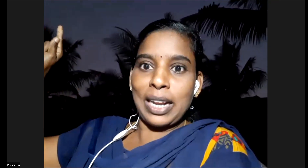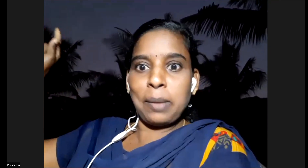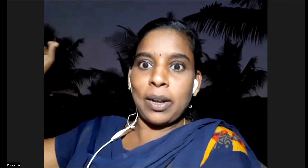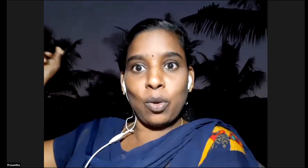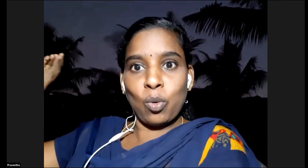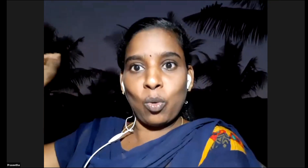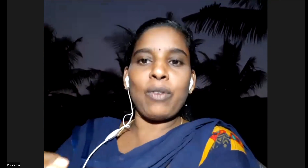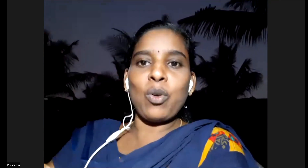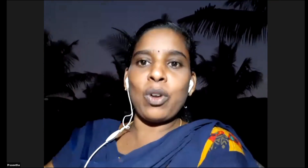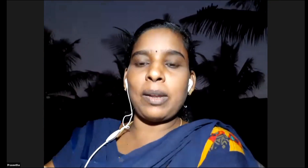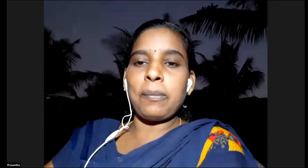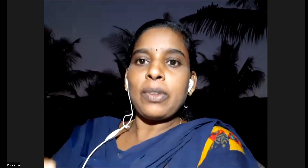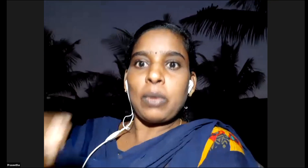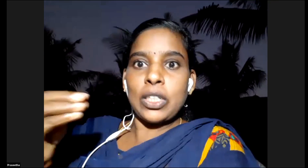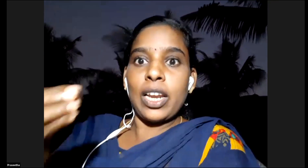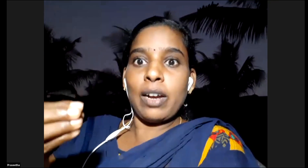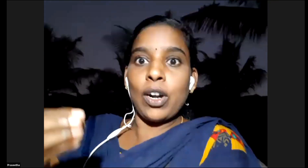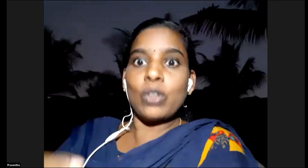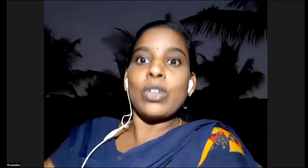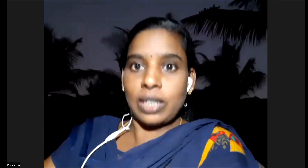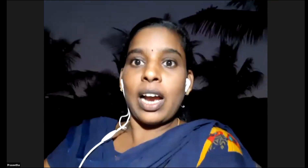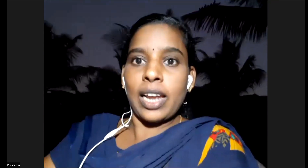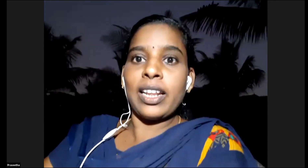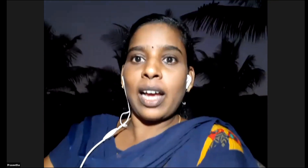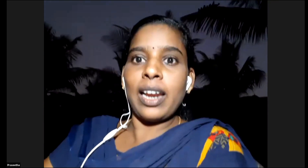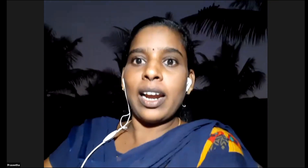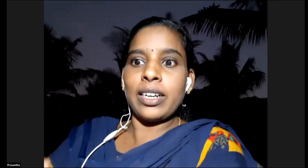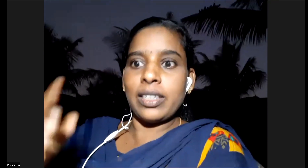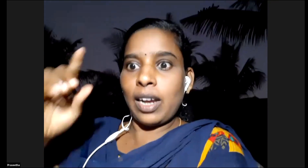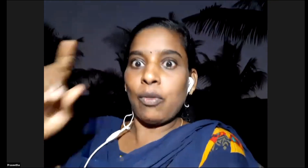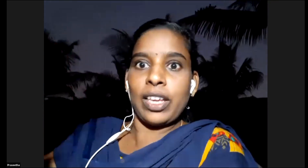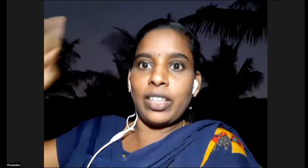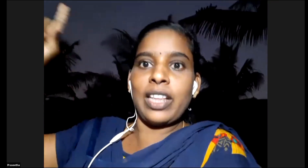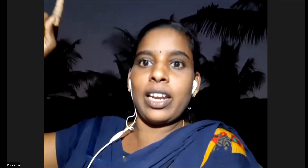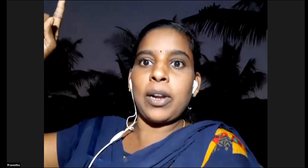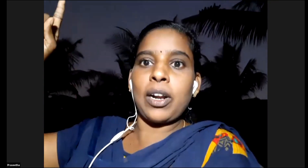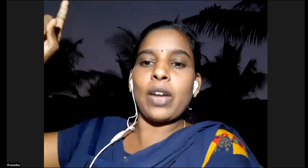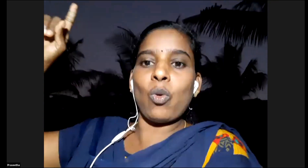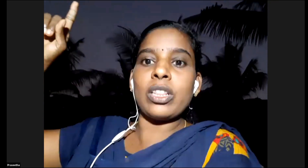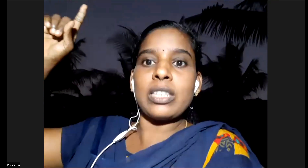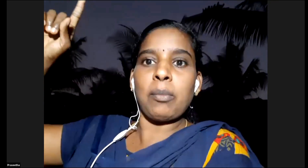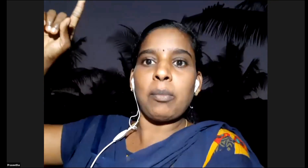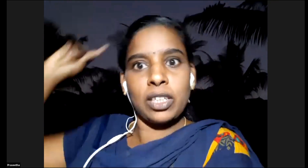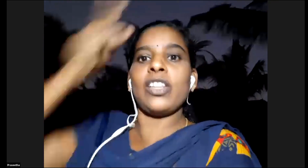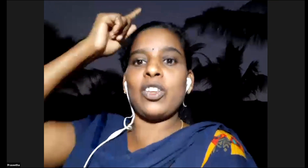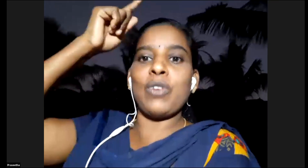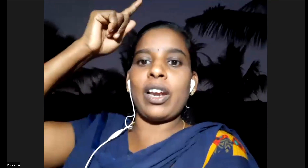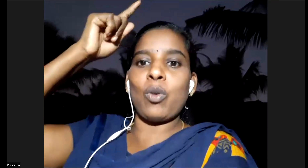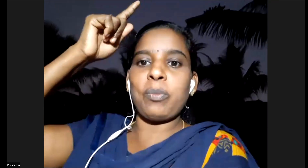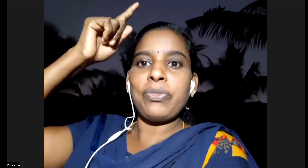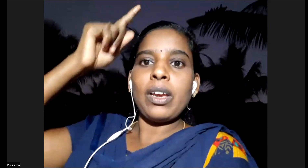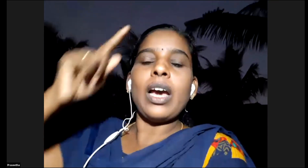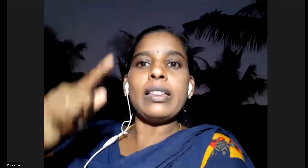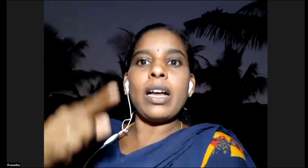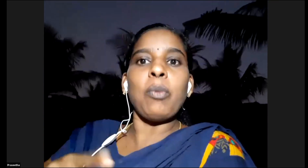പോയി നെല്ലിക്ക പെറുക്കി ഓടി അവൻ കൊണ്ടുതരും. പക്ഷെ നെല്ലിക്ക വേണോന്ന് ചോദിച്ചാൽ ഞാനിങ്ങനെ തലയാട്ടിയിട്ട് അവൻ തിരിഞ്ഞ് നെല്ലിക്ക പെറുക്കാൻ ഓടുന്ന സമയത്ത് ഞാൻ തിരിഞ്ഞ് വീട്ടിലേക്ക്